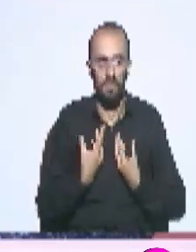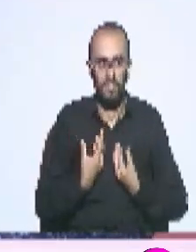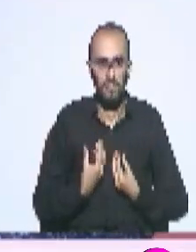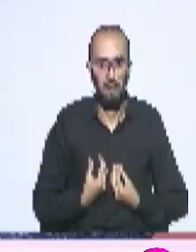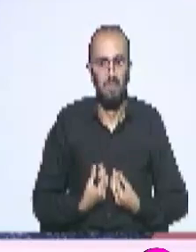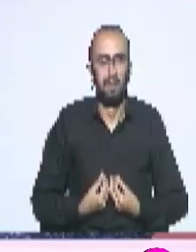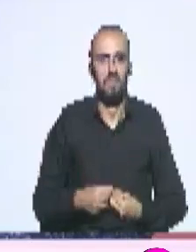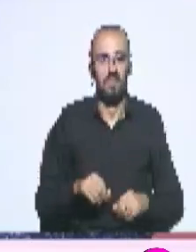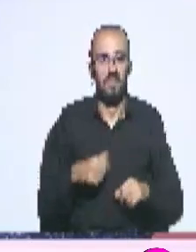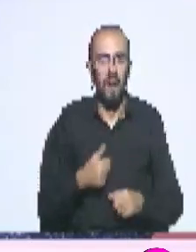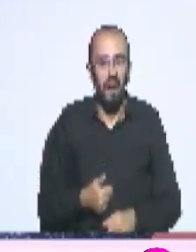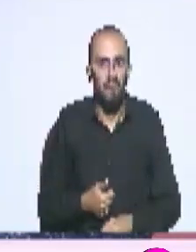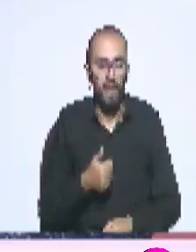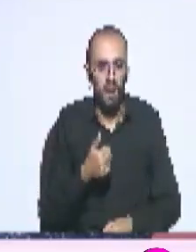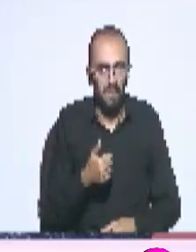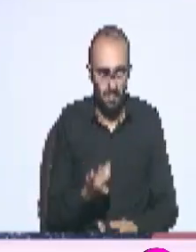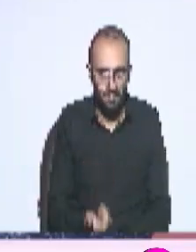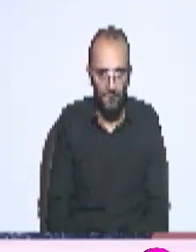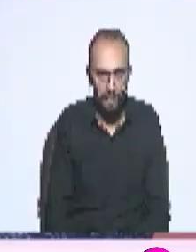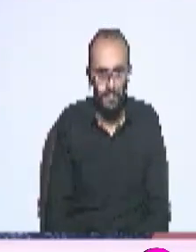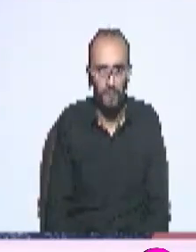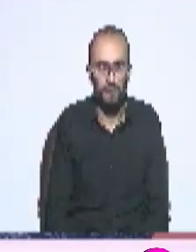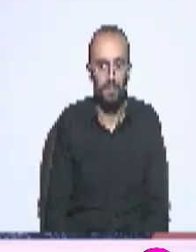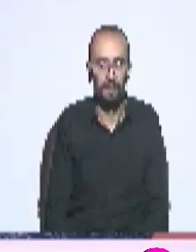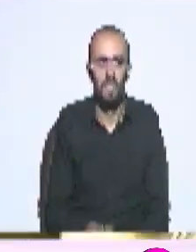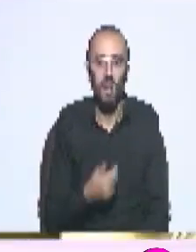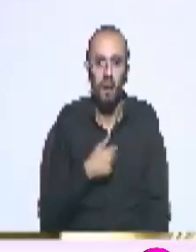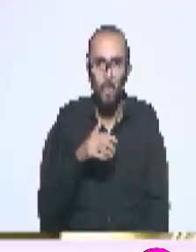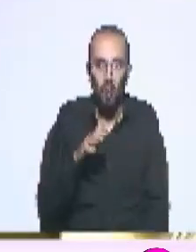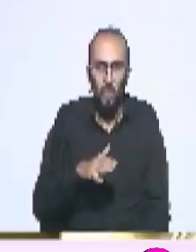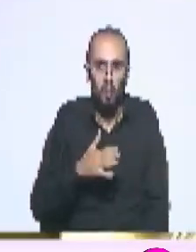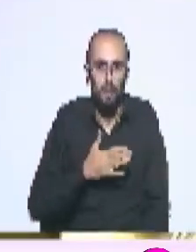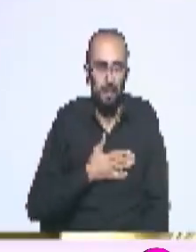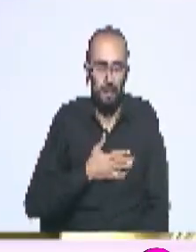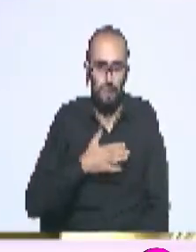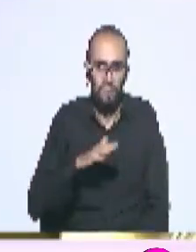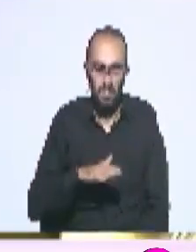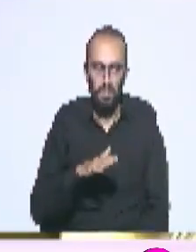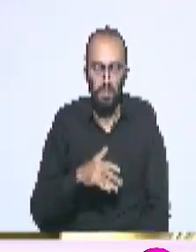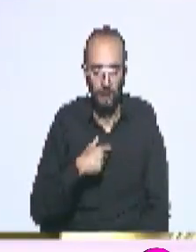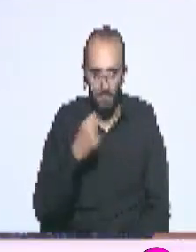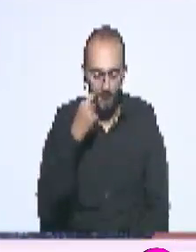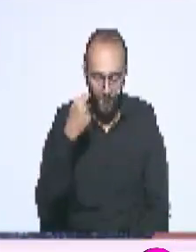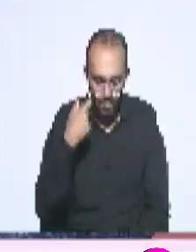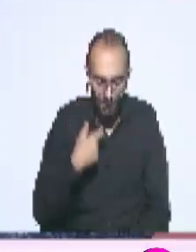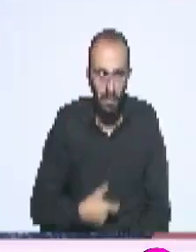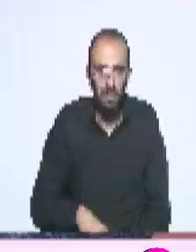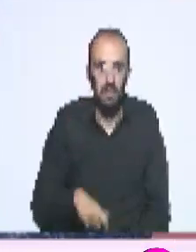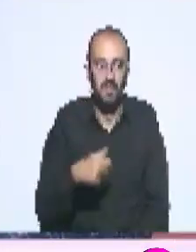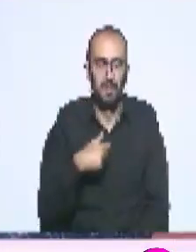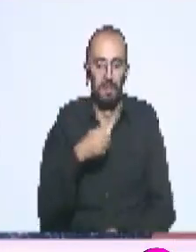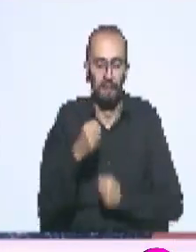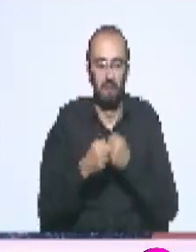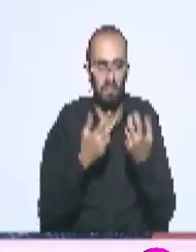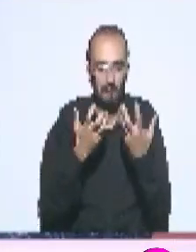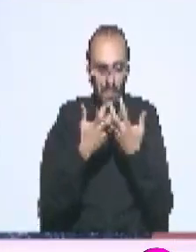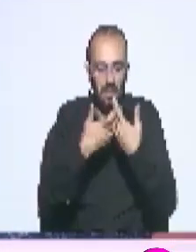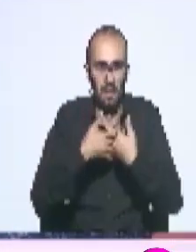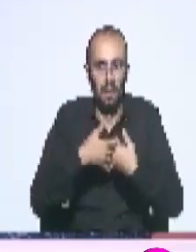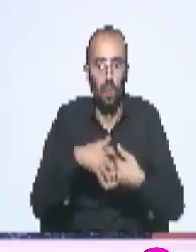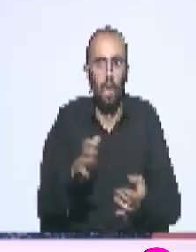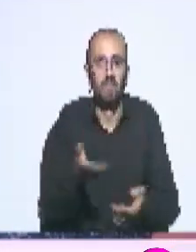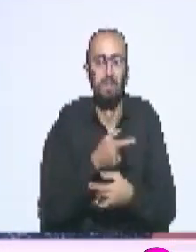لنفسه وقت فيب بتدي يحس بان انا موجود انا ل كيان انا مش مجرد ترسف مكنه جوه